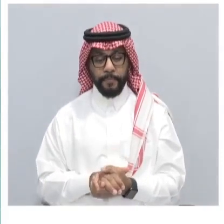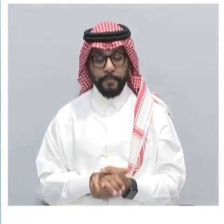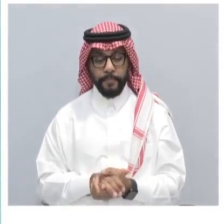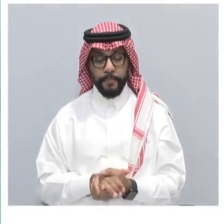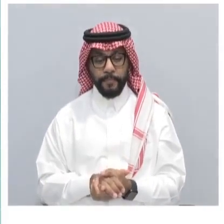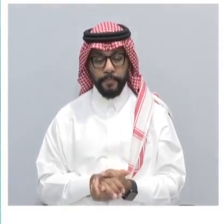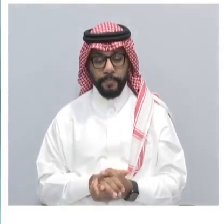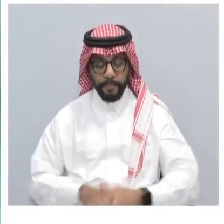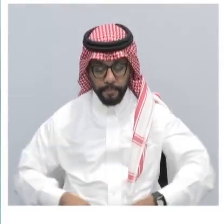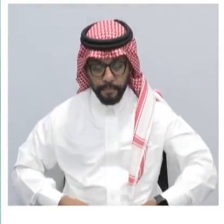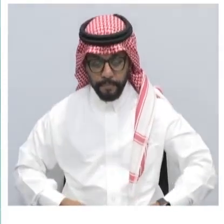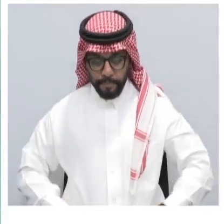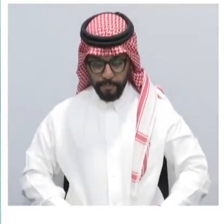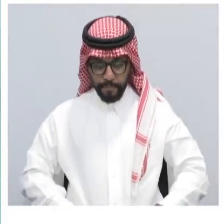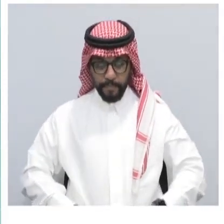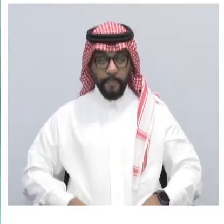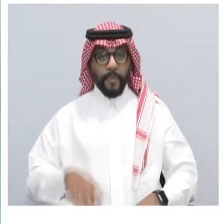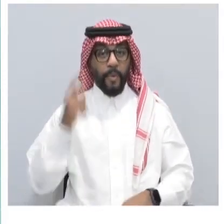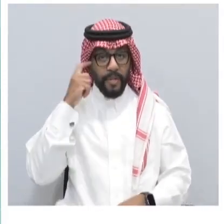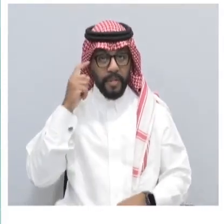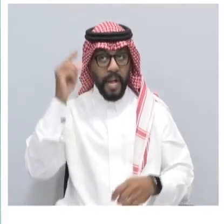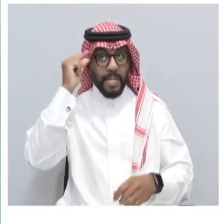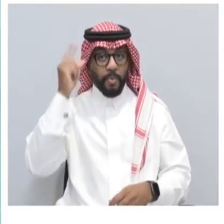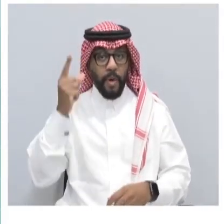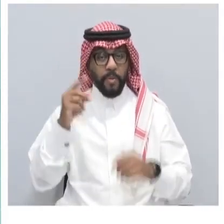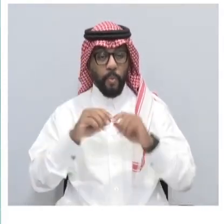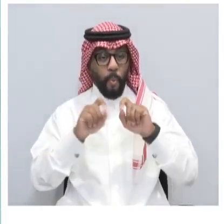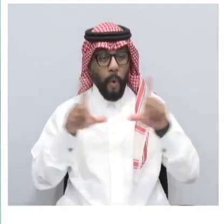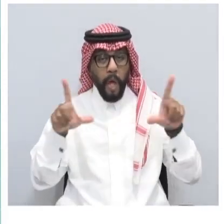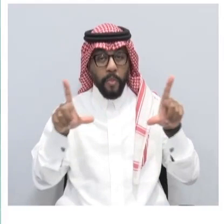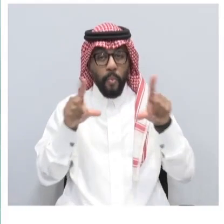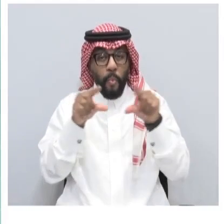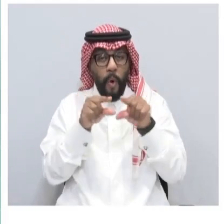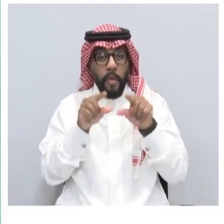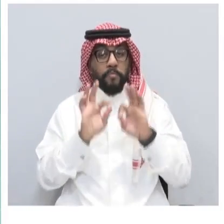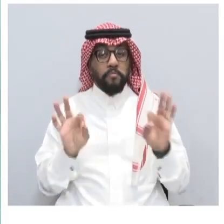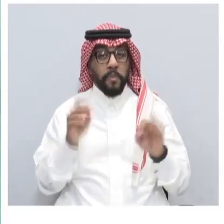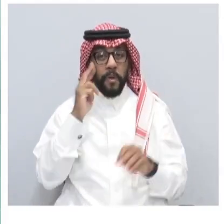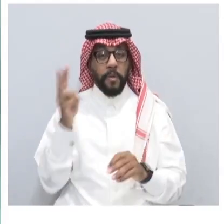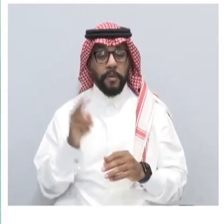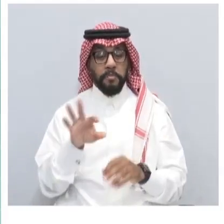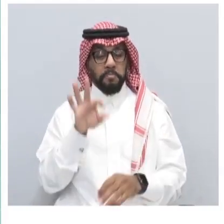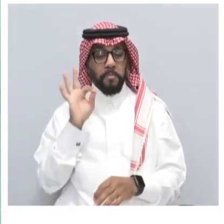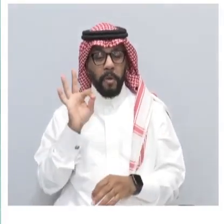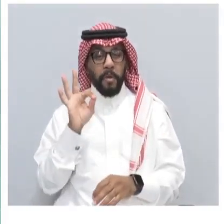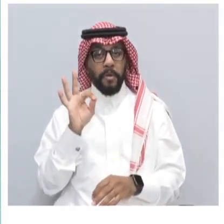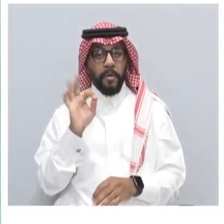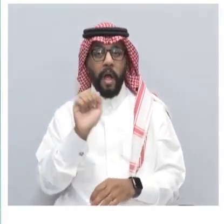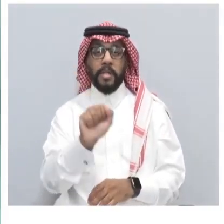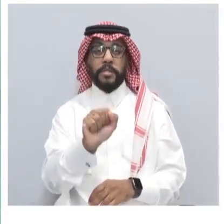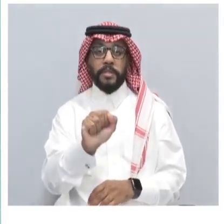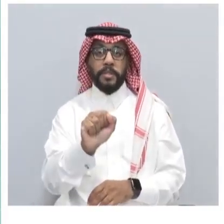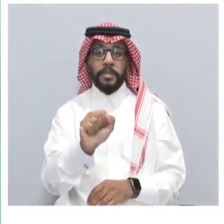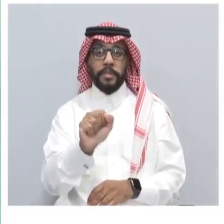وهنا مظلل وهنا حدود ثلاثي الابعاد ولكن نريد الاختيار هنا حدود مخصص